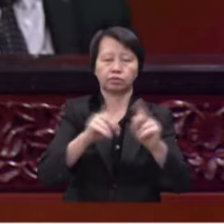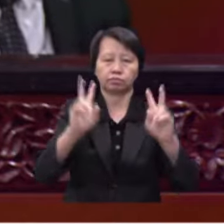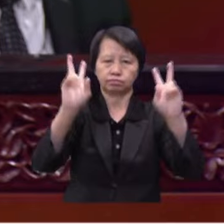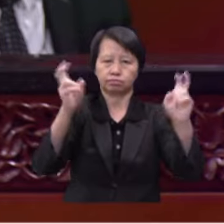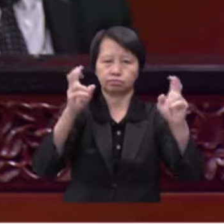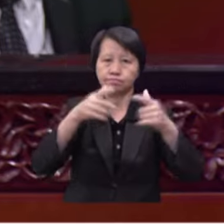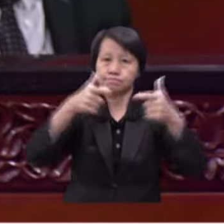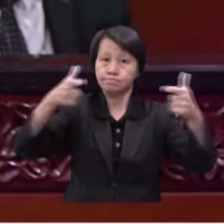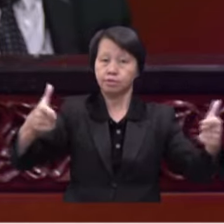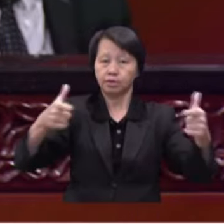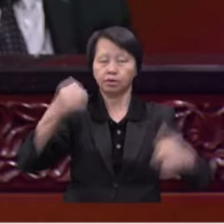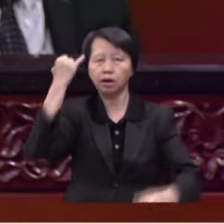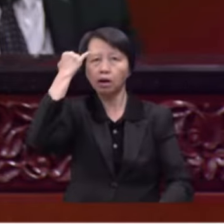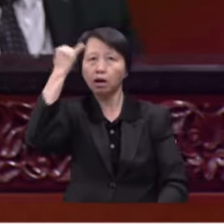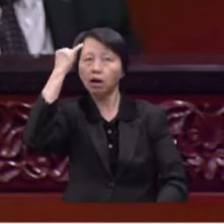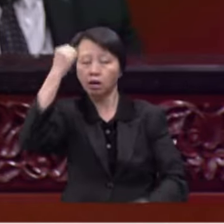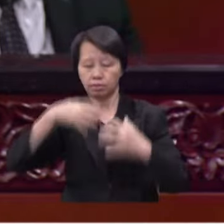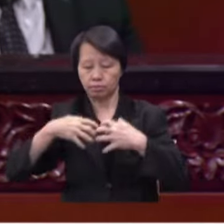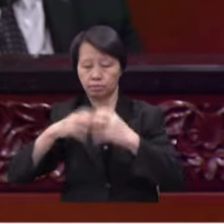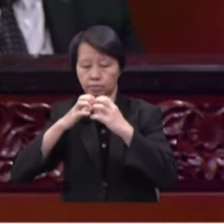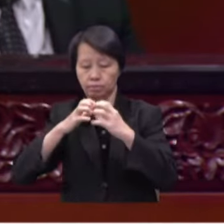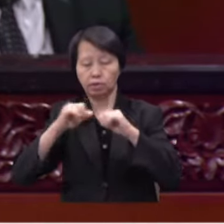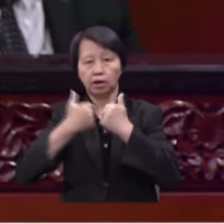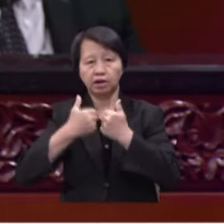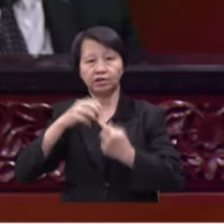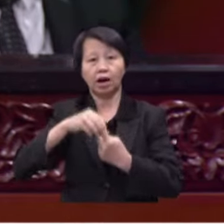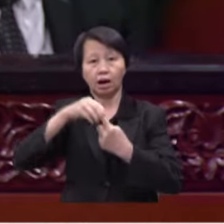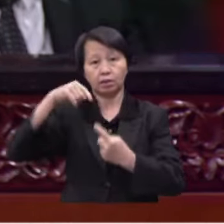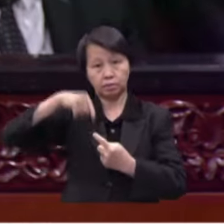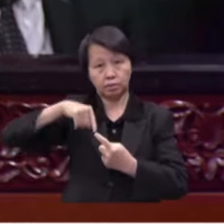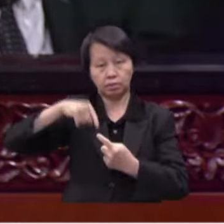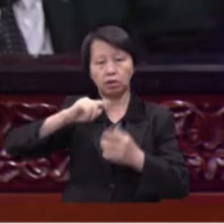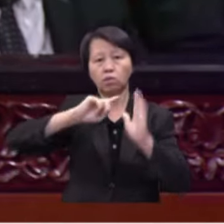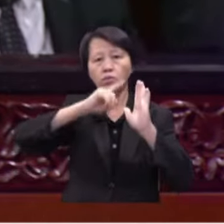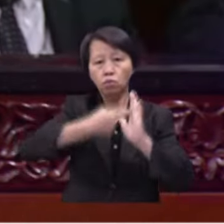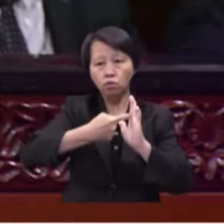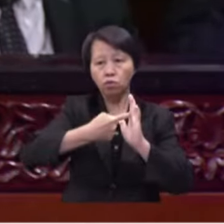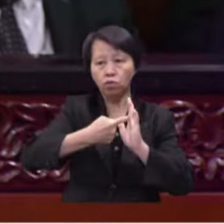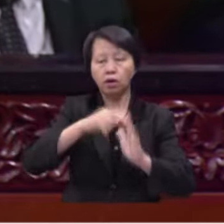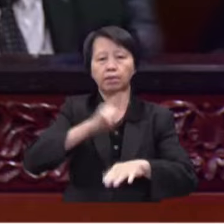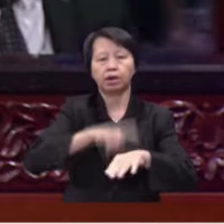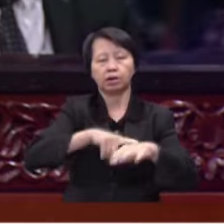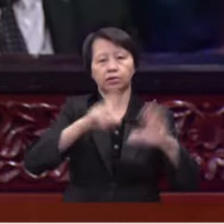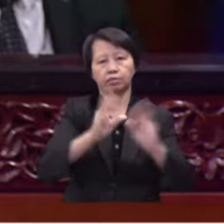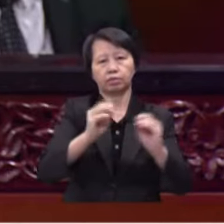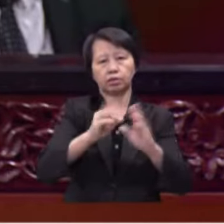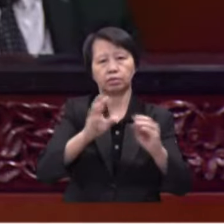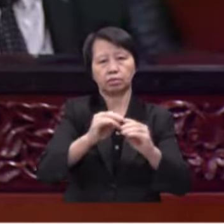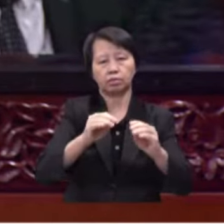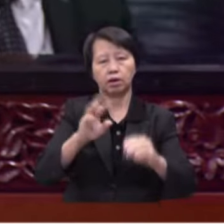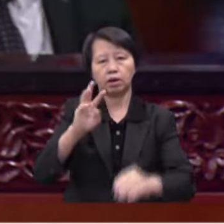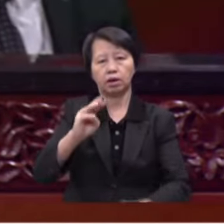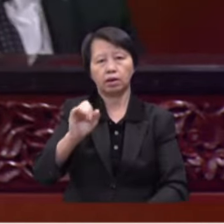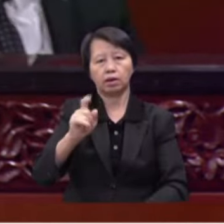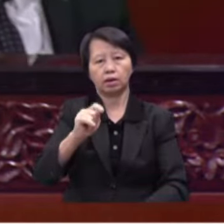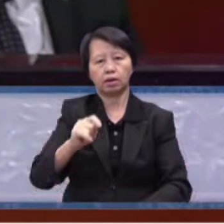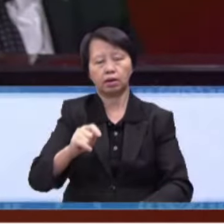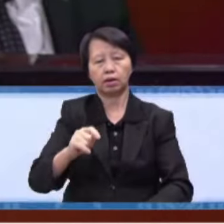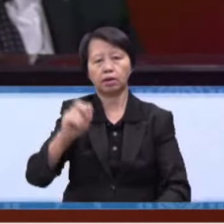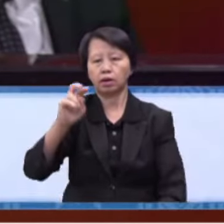nasional ideal bagi agency khusus ini bermula semasa masyarakat majelis tindakan secara hidup